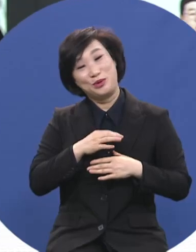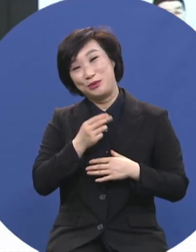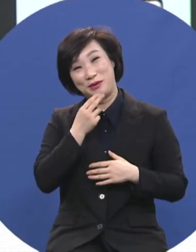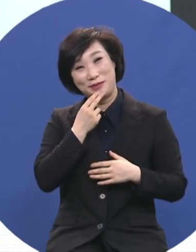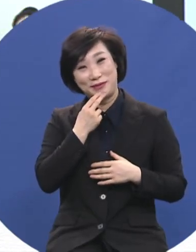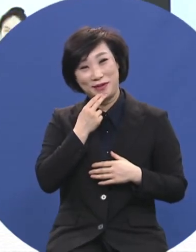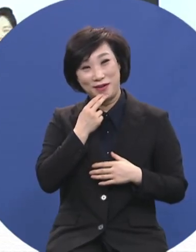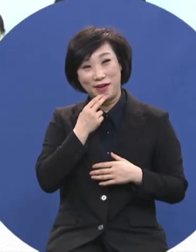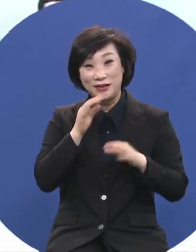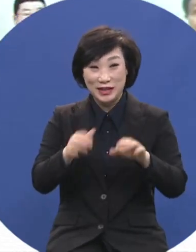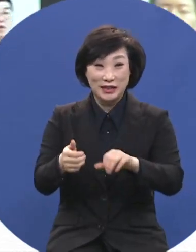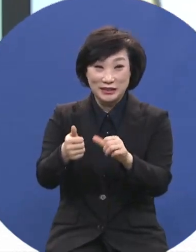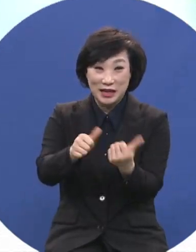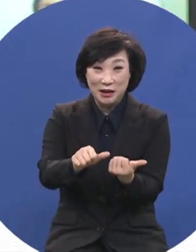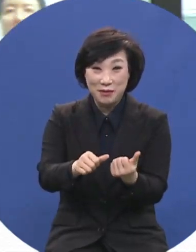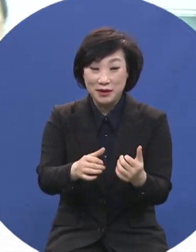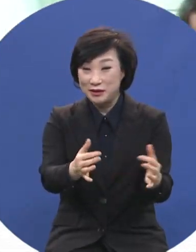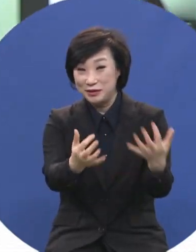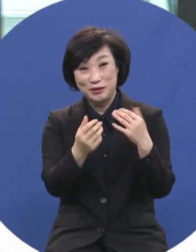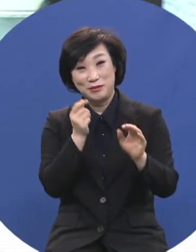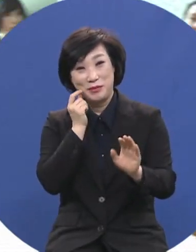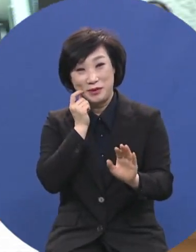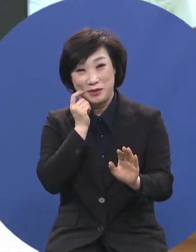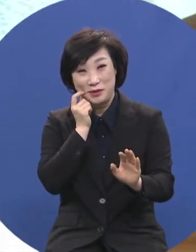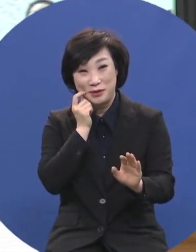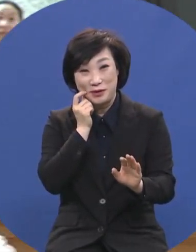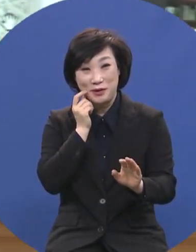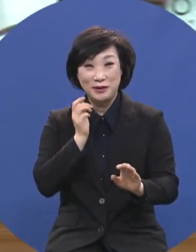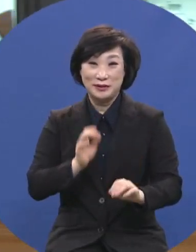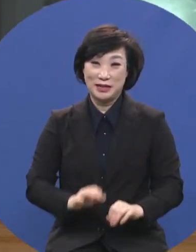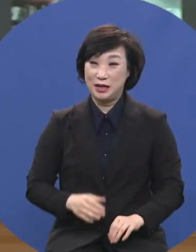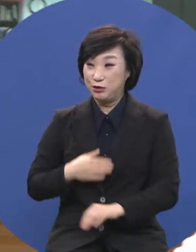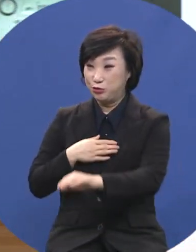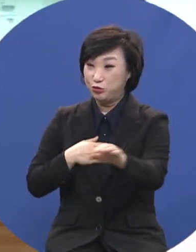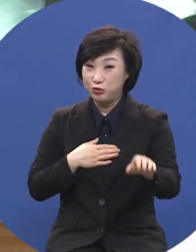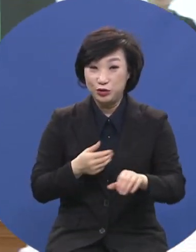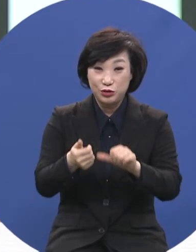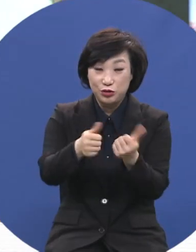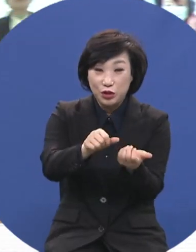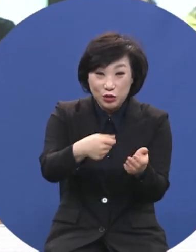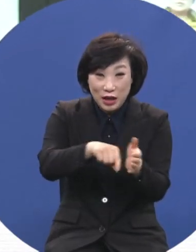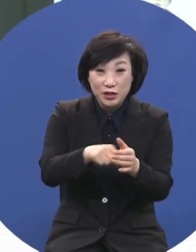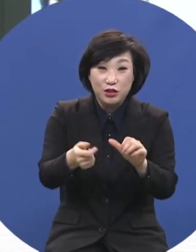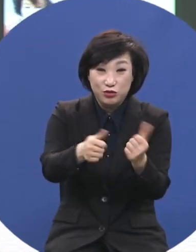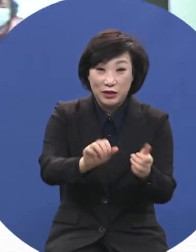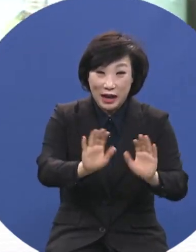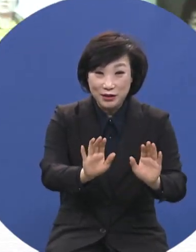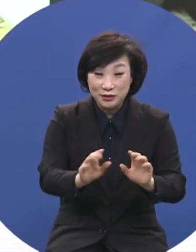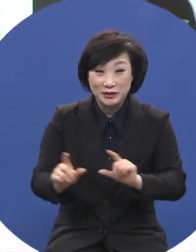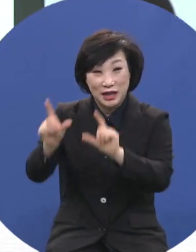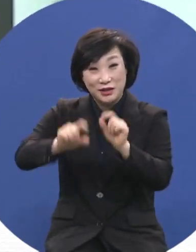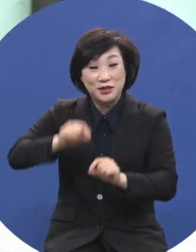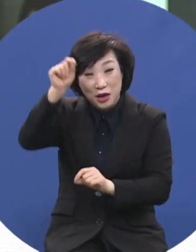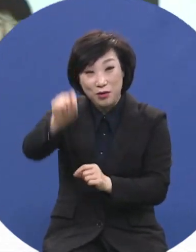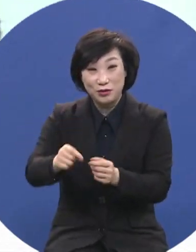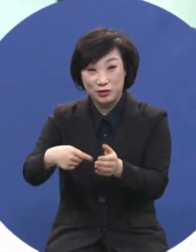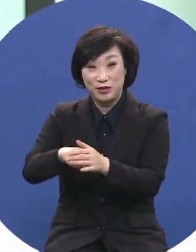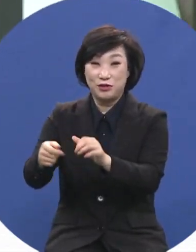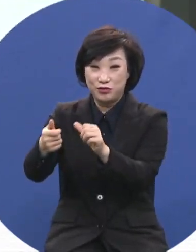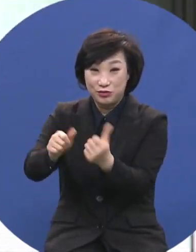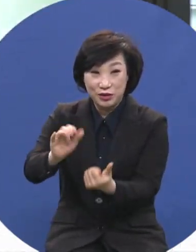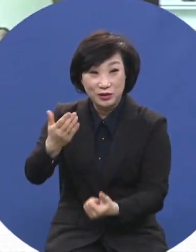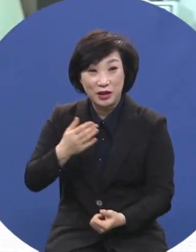자, 사망이 엄습할 수 없는 자. 우리는 죽기 위해서 죽는 것이 아니라 영원히 살기 위해서 죽는다는